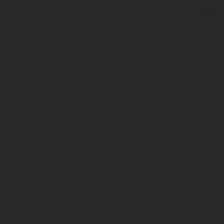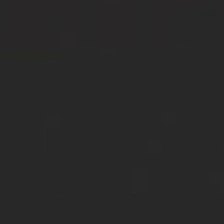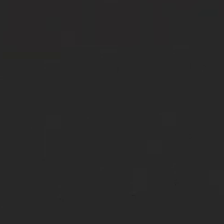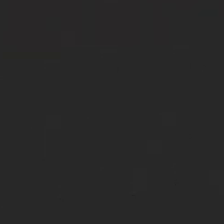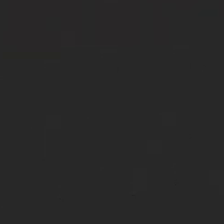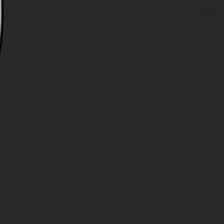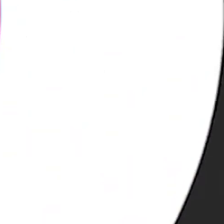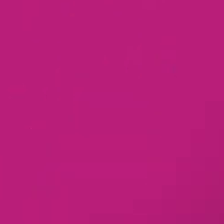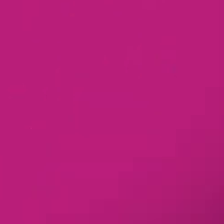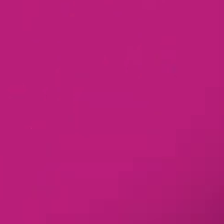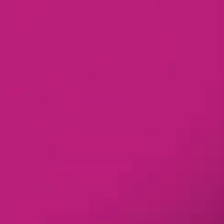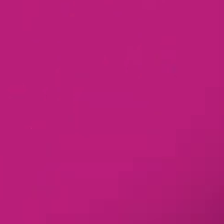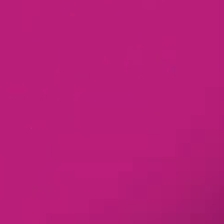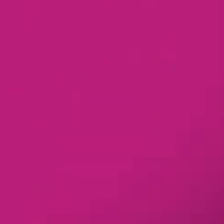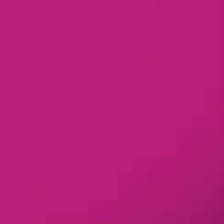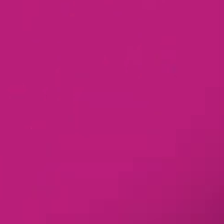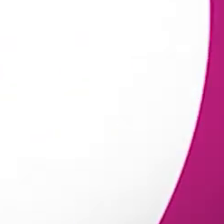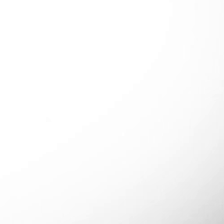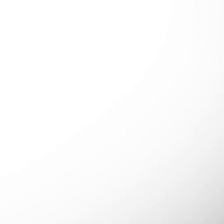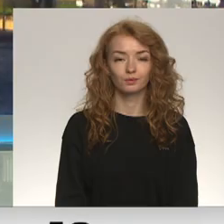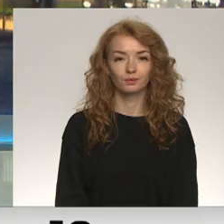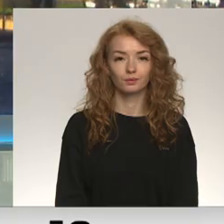Re, viss ēters ir te!